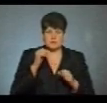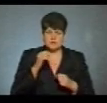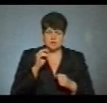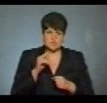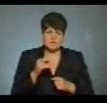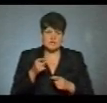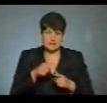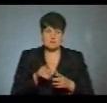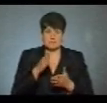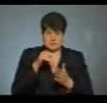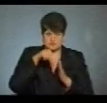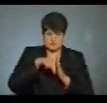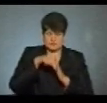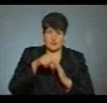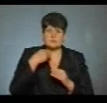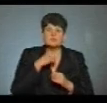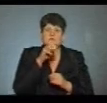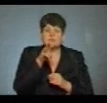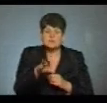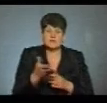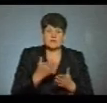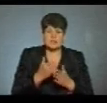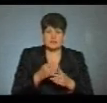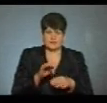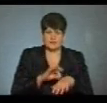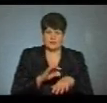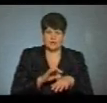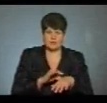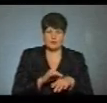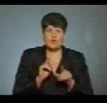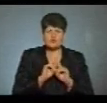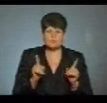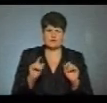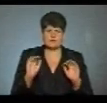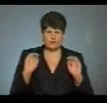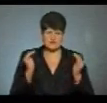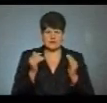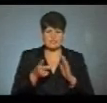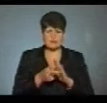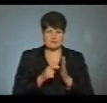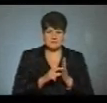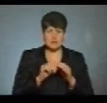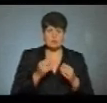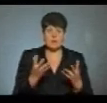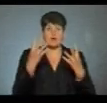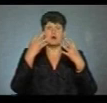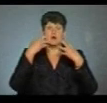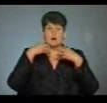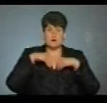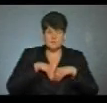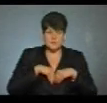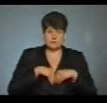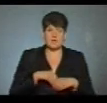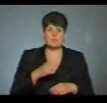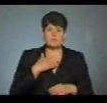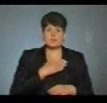якому міститься вірус. І людина інша, особливо в закритих приміщеннях, цей аерозоль може вдихнути. Він попадає на сльозові